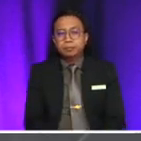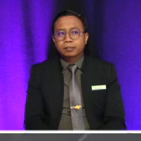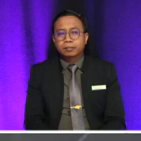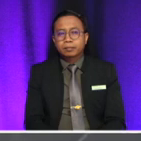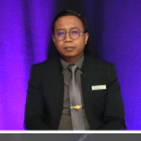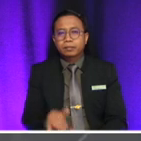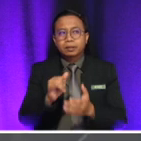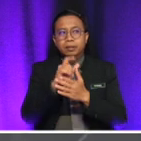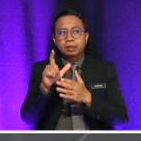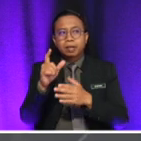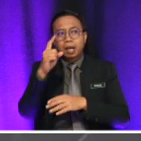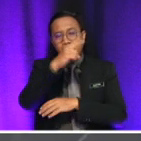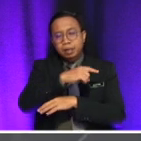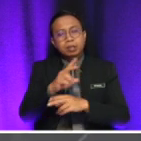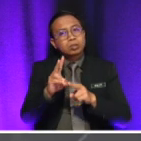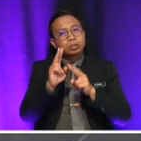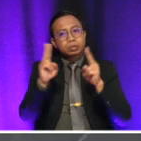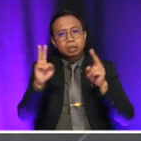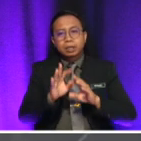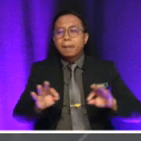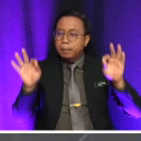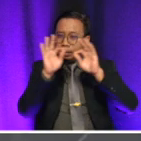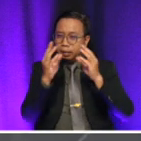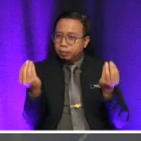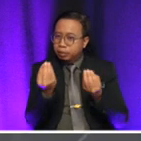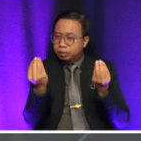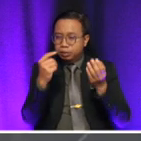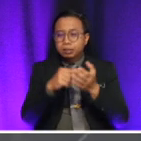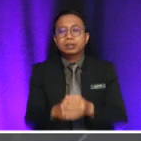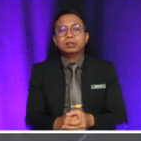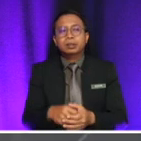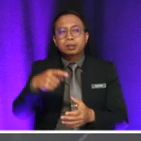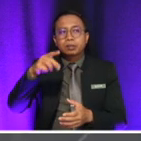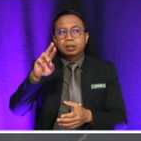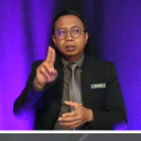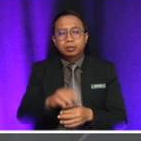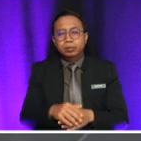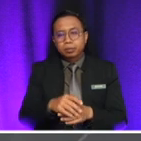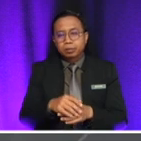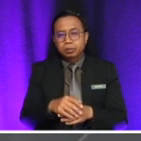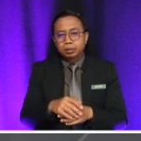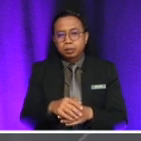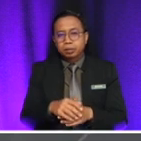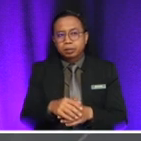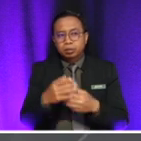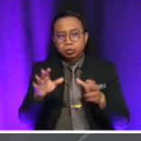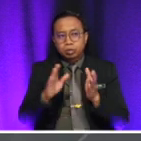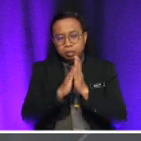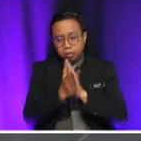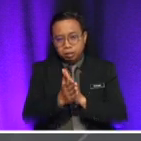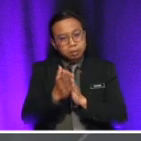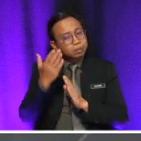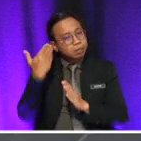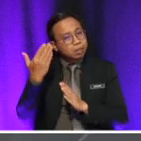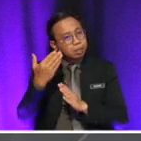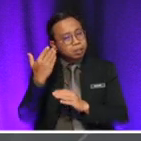ini adalah hari yang amat penting dalam sejarah majelis ini peliharanya persekutuan yang baru diadakan kini sudah menjadi Sejarah